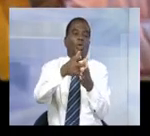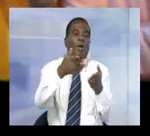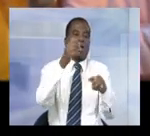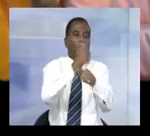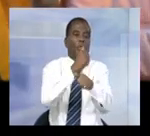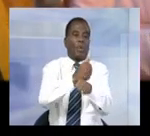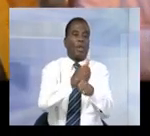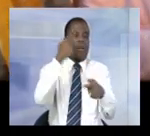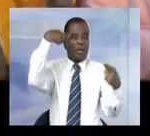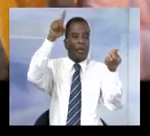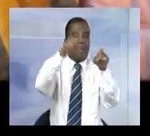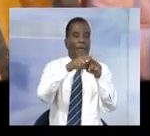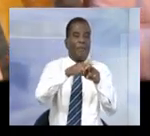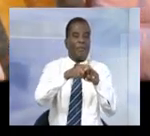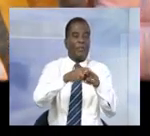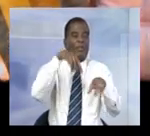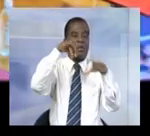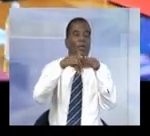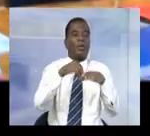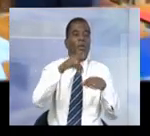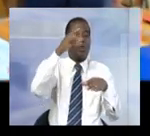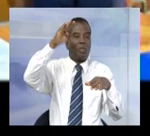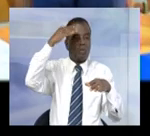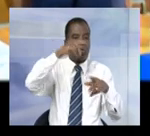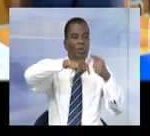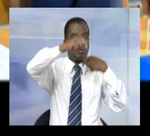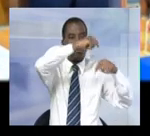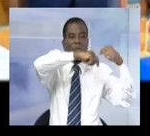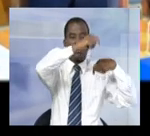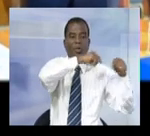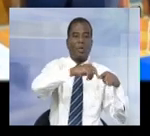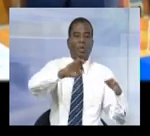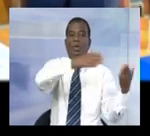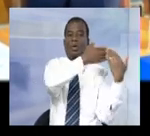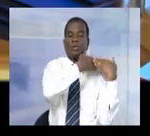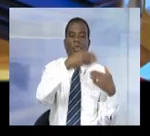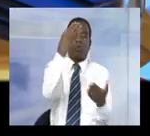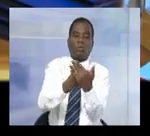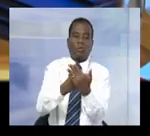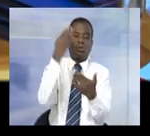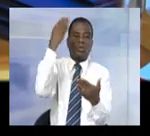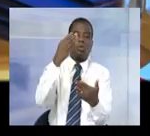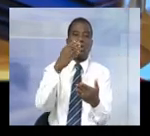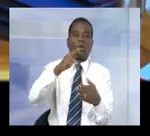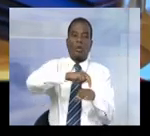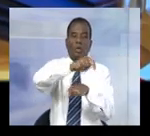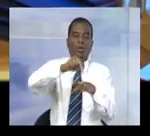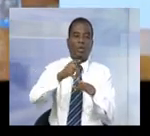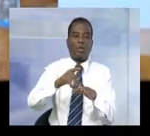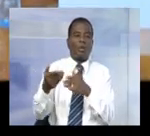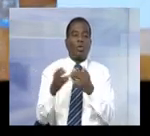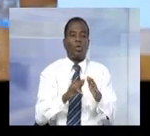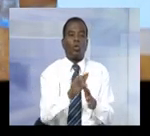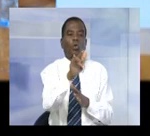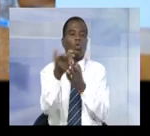d'Abidjan. Cette convention implique le ministère des Transports, le ministère en charge du budget et la National Aviation